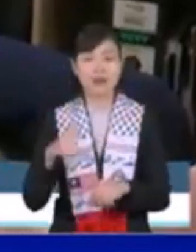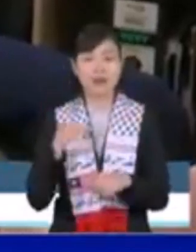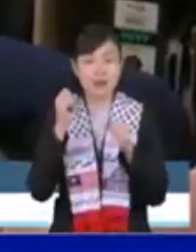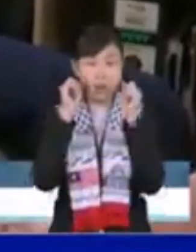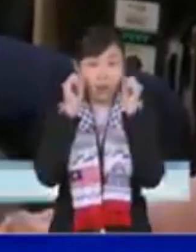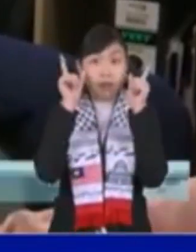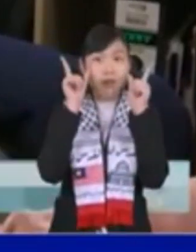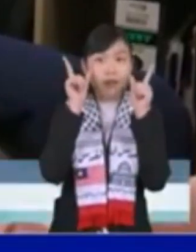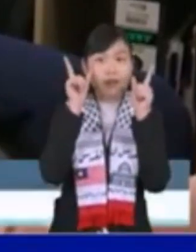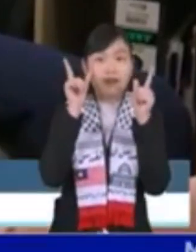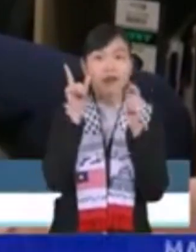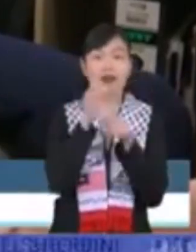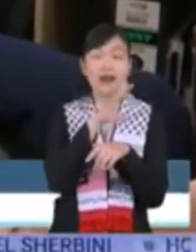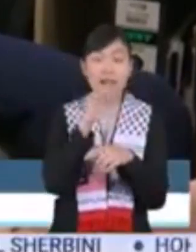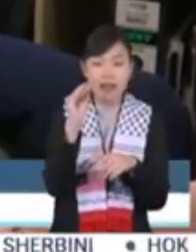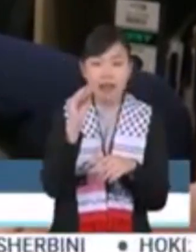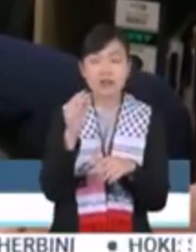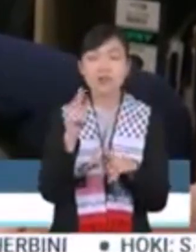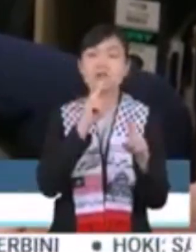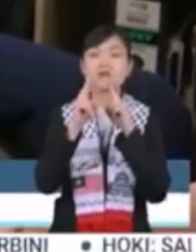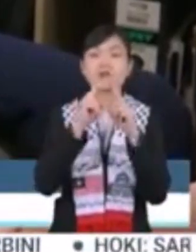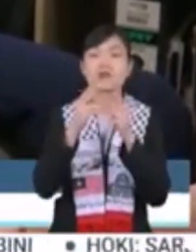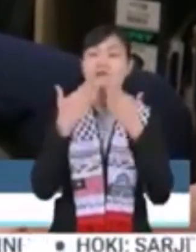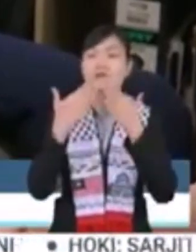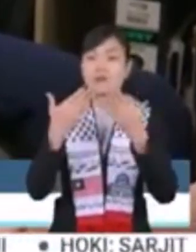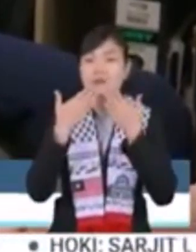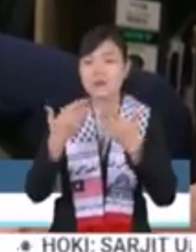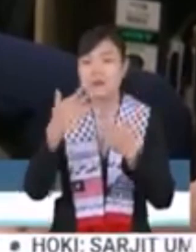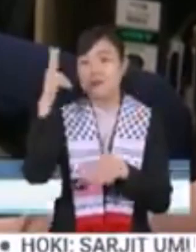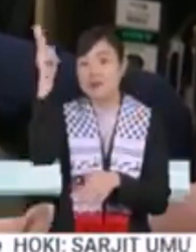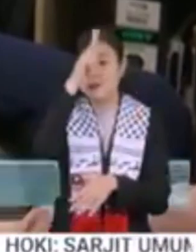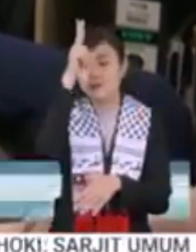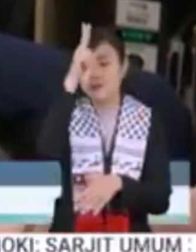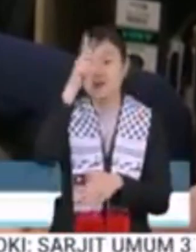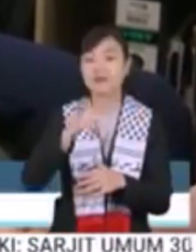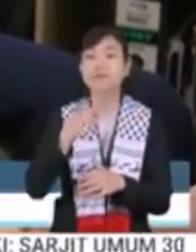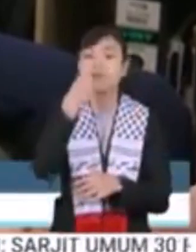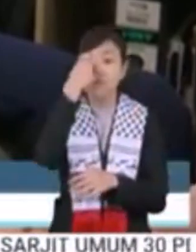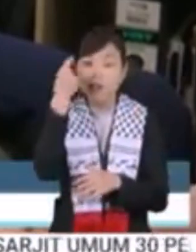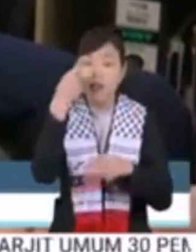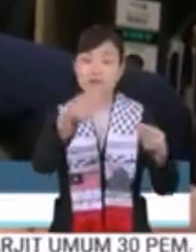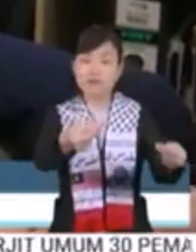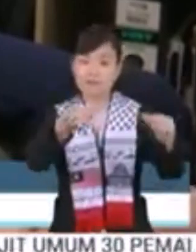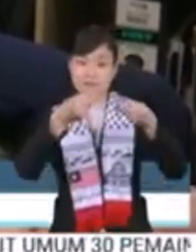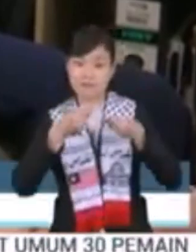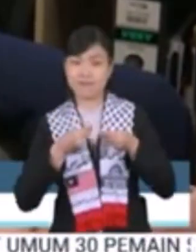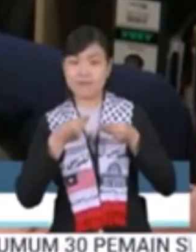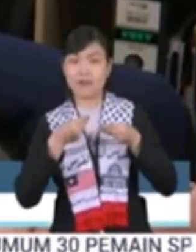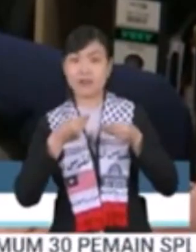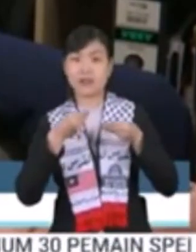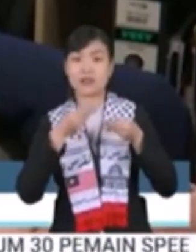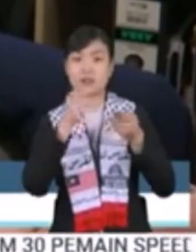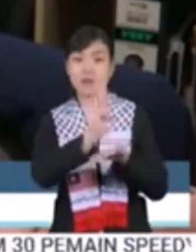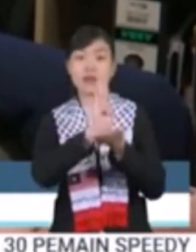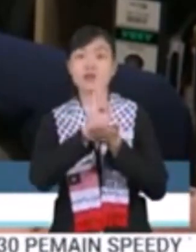juga, dan juga kita nak ucapkan terima kasih kepada kerajaan sebab memberi bantuan